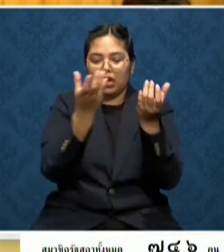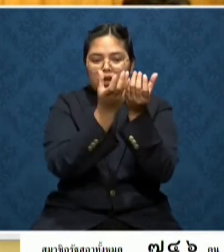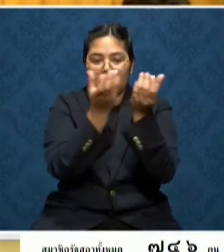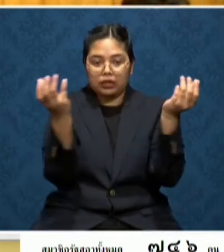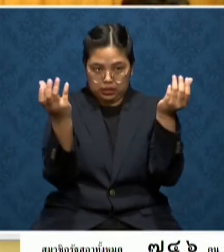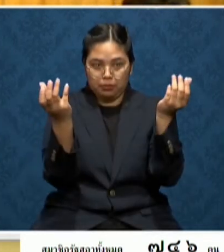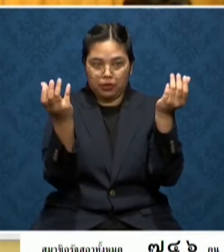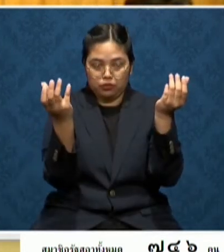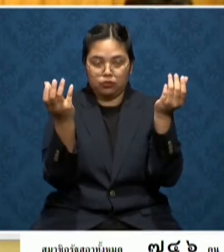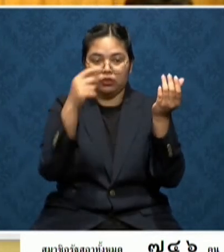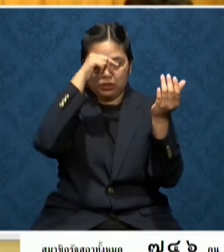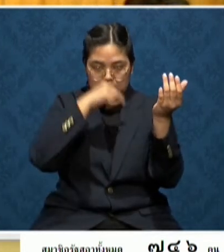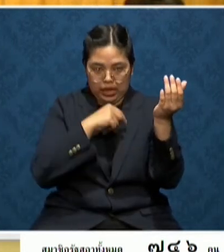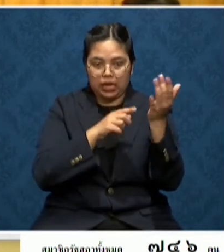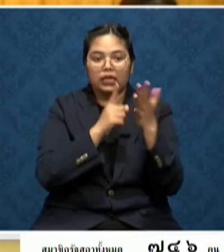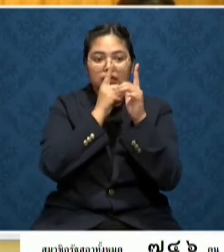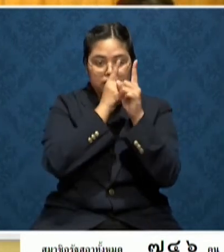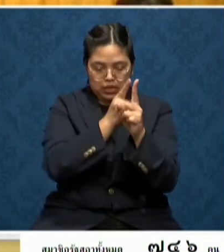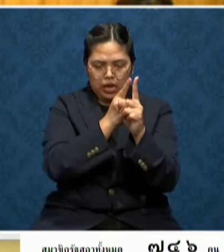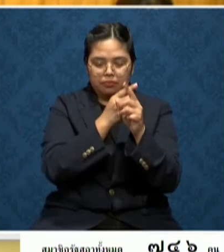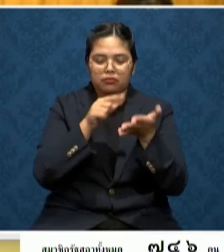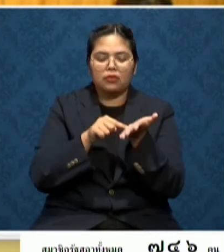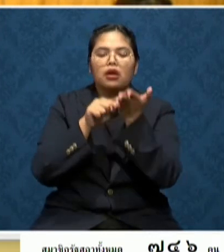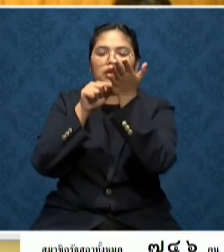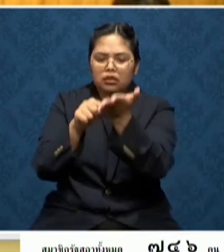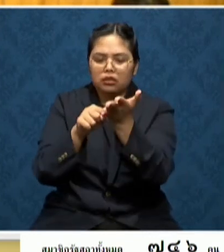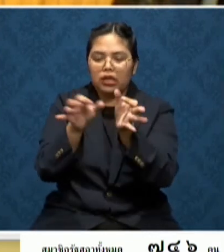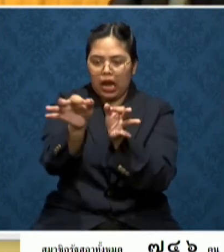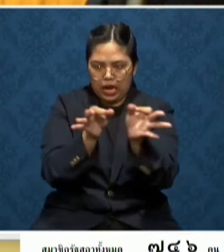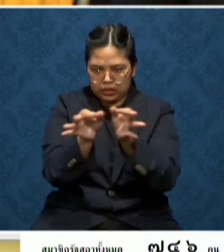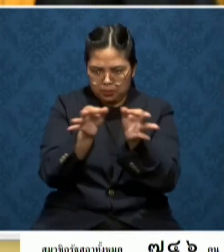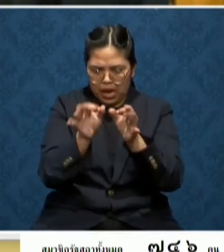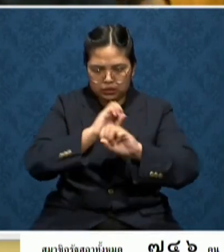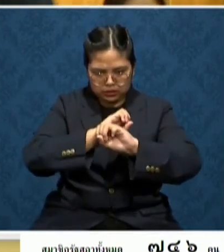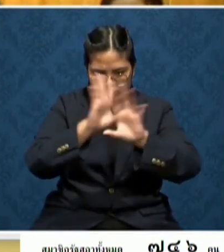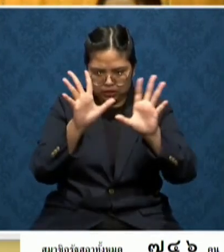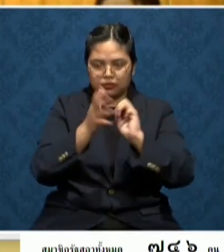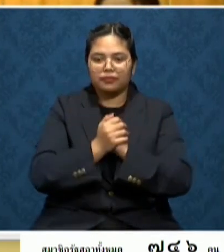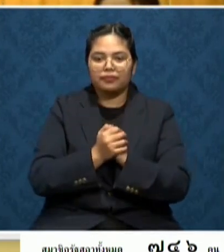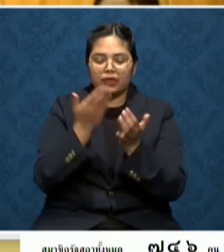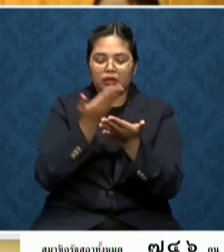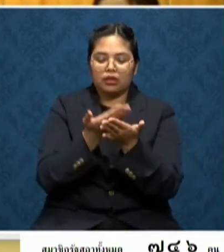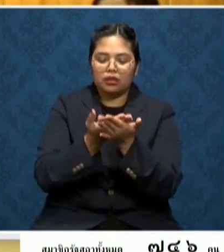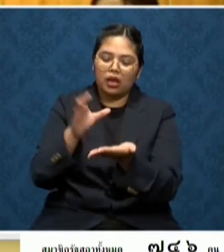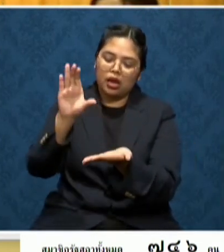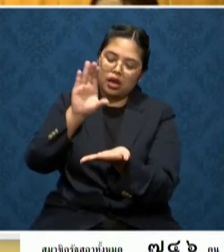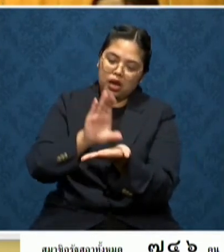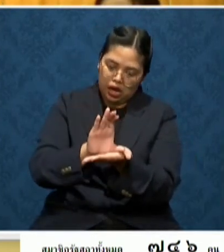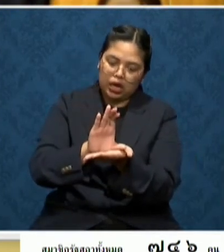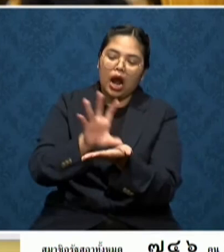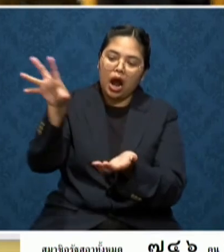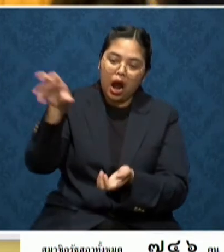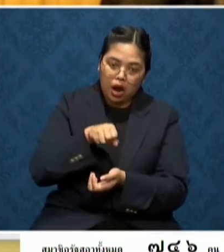และตามกฎหมายพรรคการเมืองท่านชี้แจงไว้ว่าเงินทั้งหมดจะมาจากการบริหาร